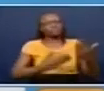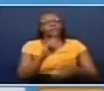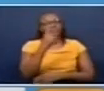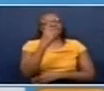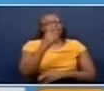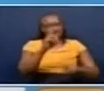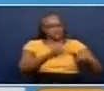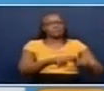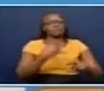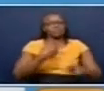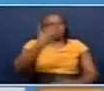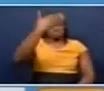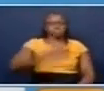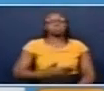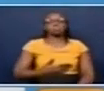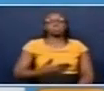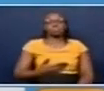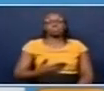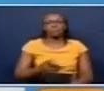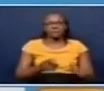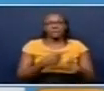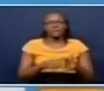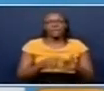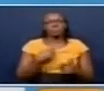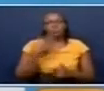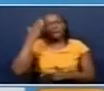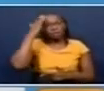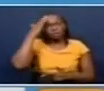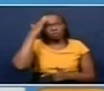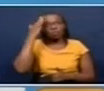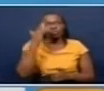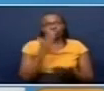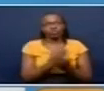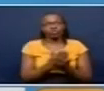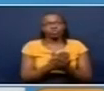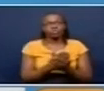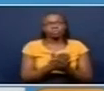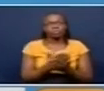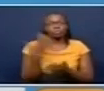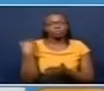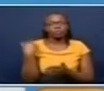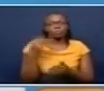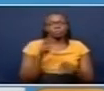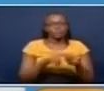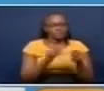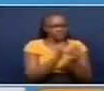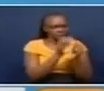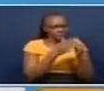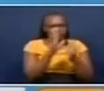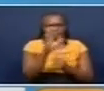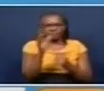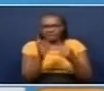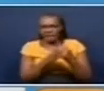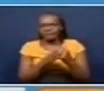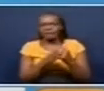ya mwalimu, maana unajua mwisho wangu kukaa darasani was 1959. Ile ya Kari